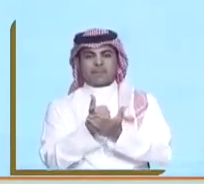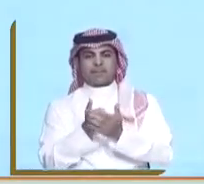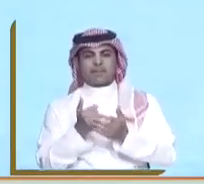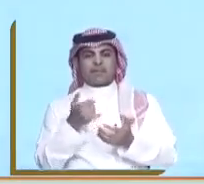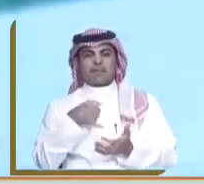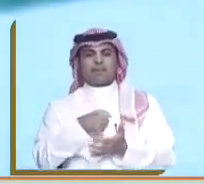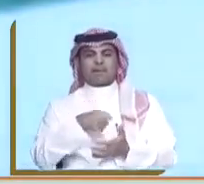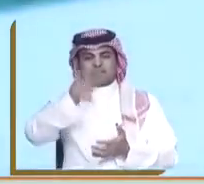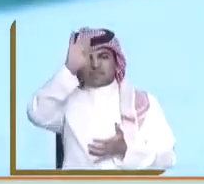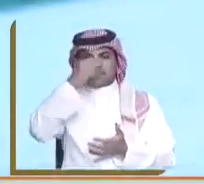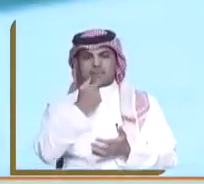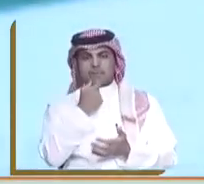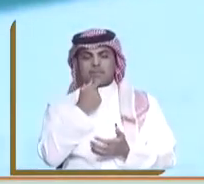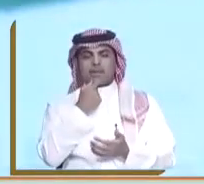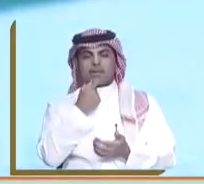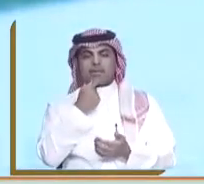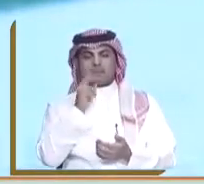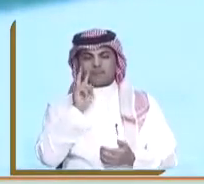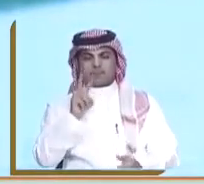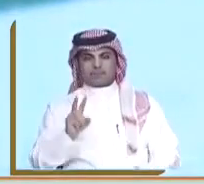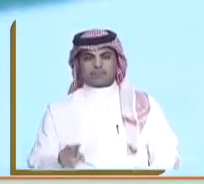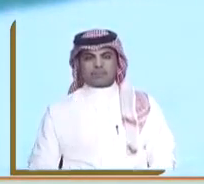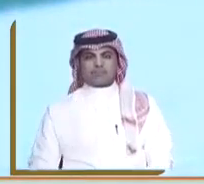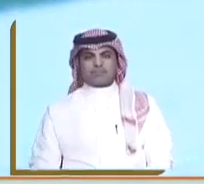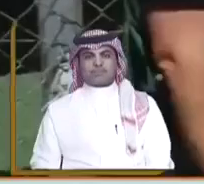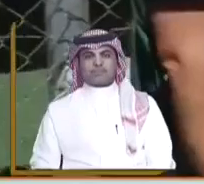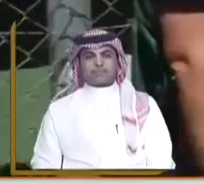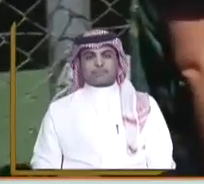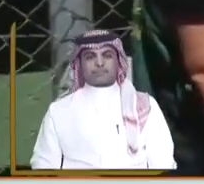ينظمه مركز الملك سلمان للغابه والاعمال الانسانيه